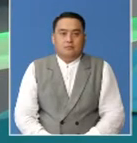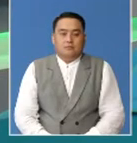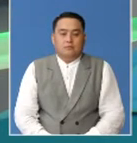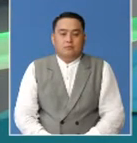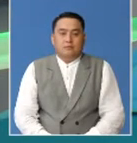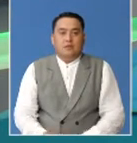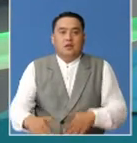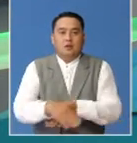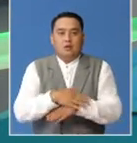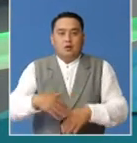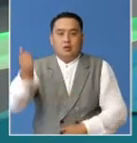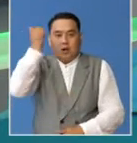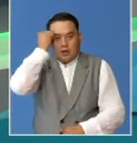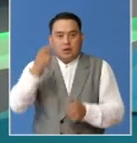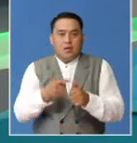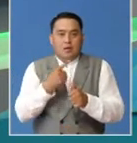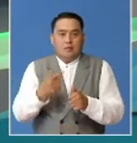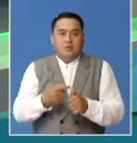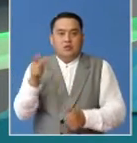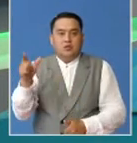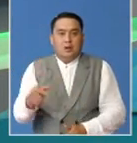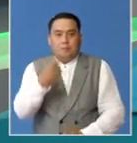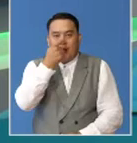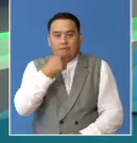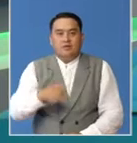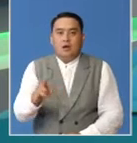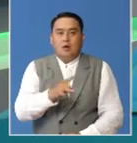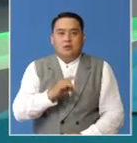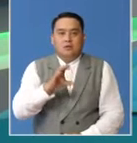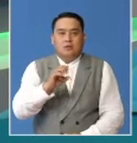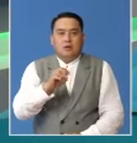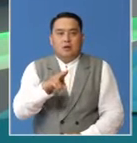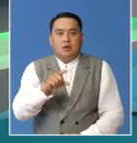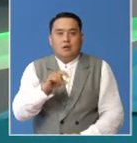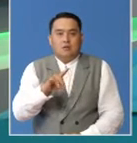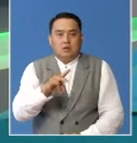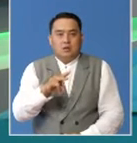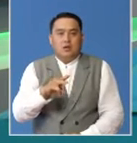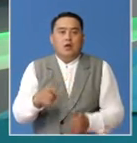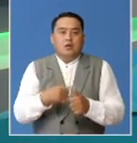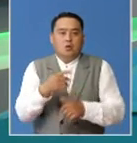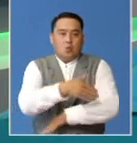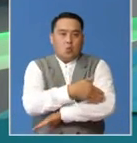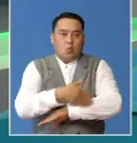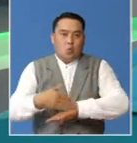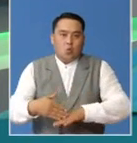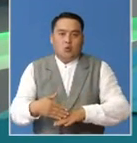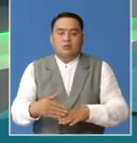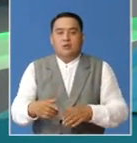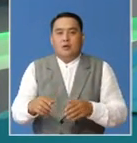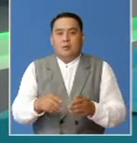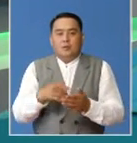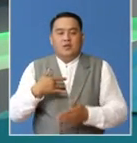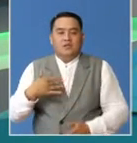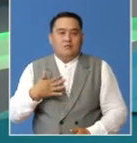В народной памяти имя почетного гражданина Панфиловского района Сергаза Беспаева отныне носит одна из центральных улиц города